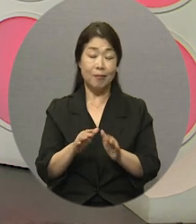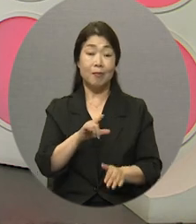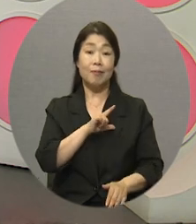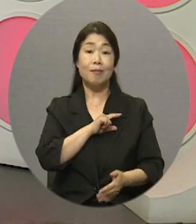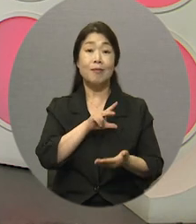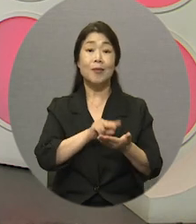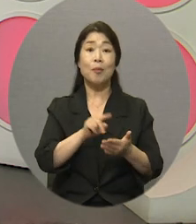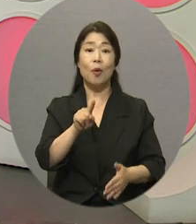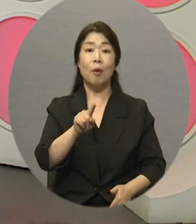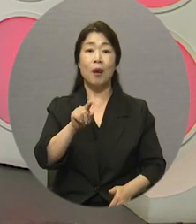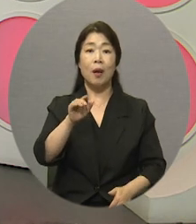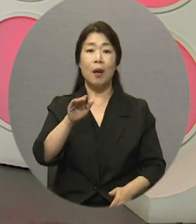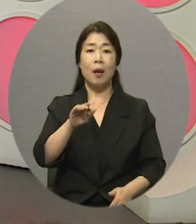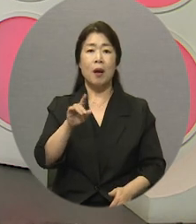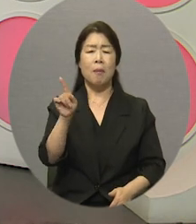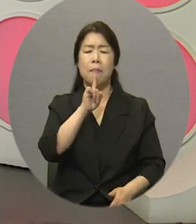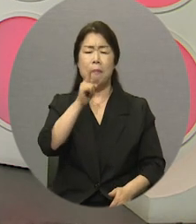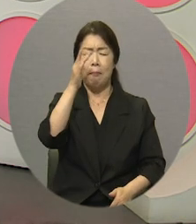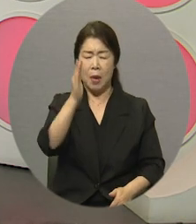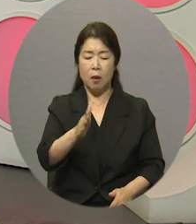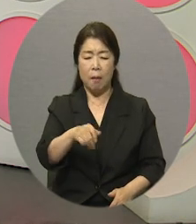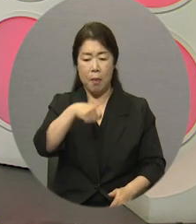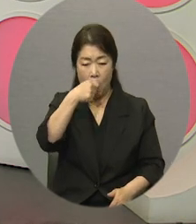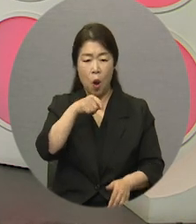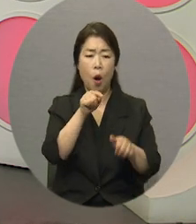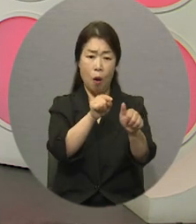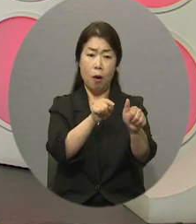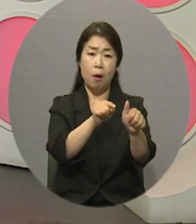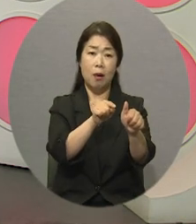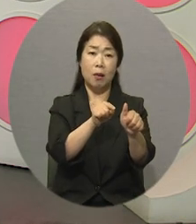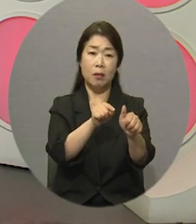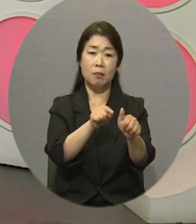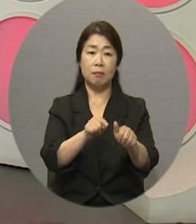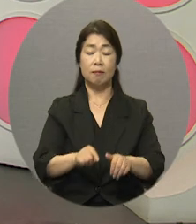제목 앞만 말고 먹어. 앞만 말고 먹어.